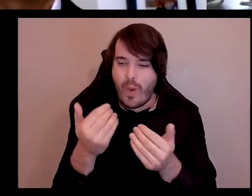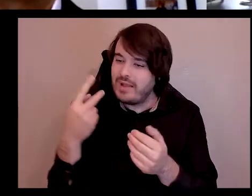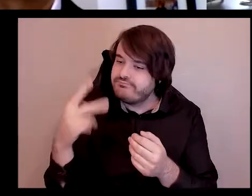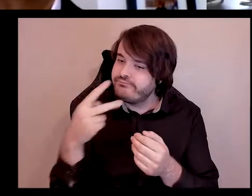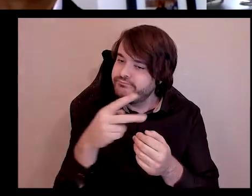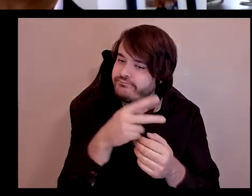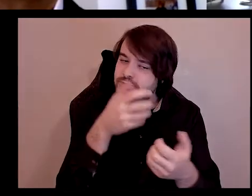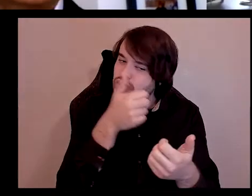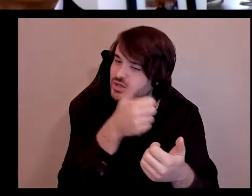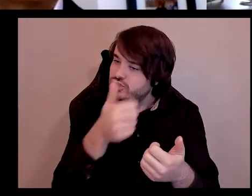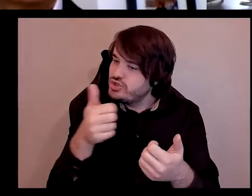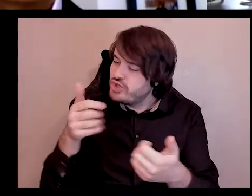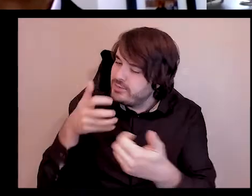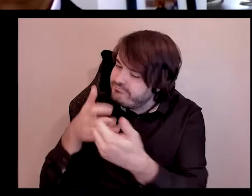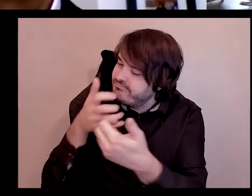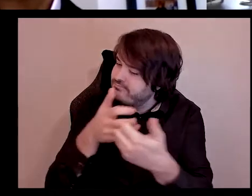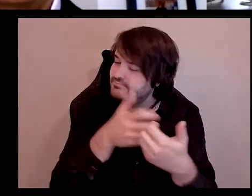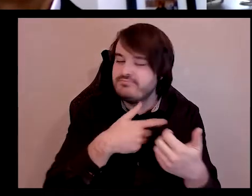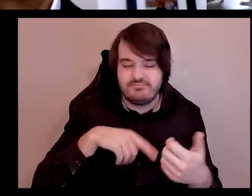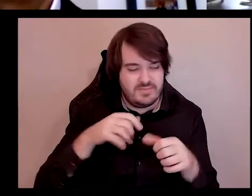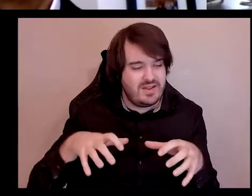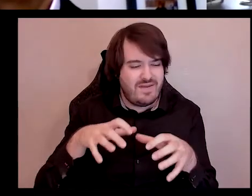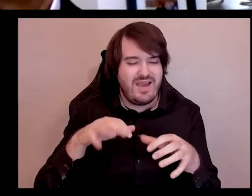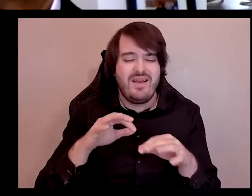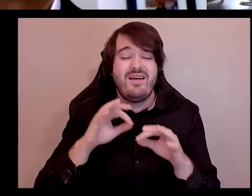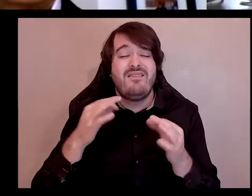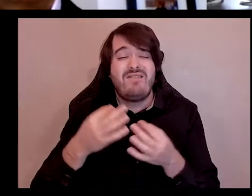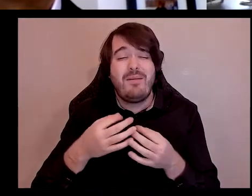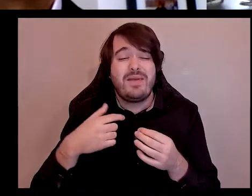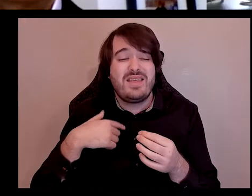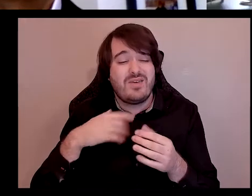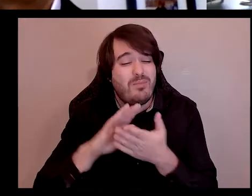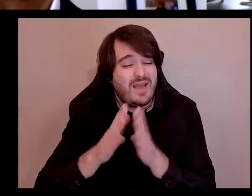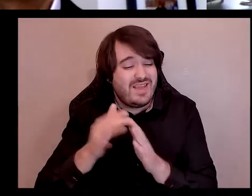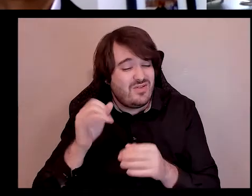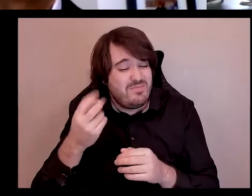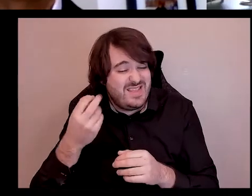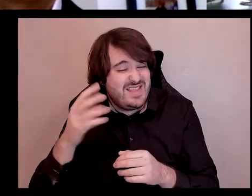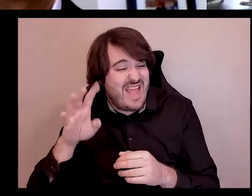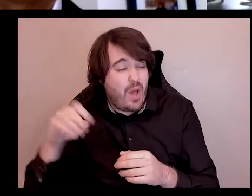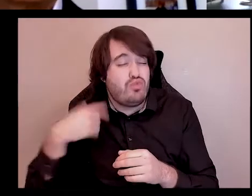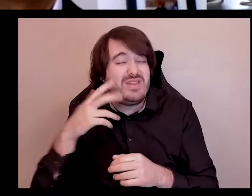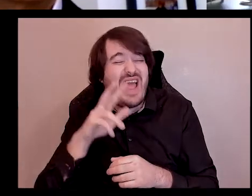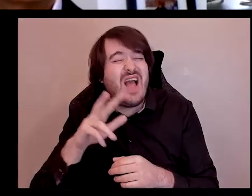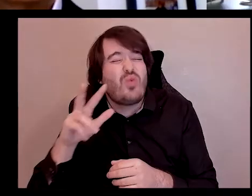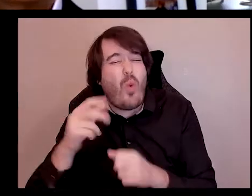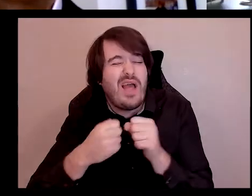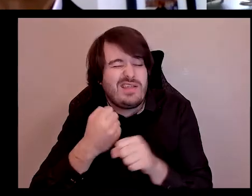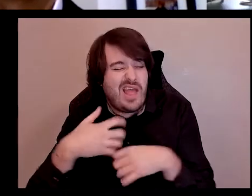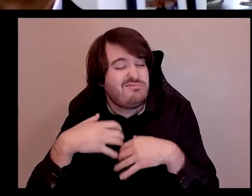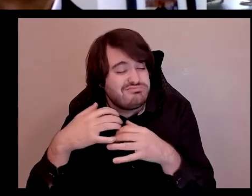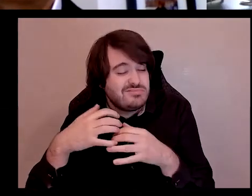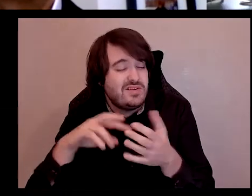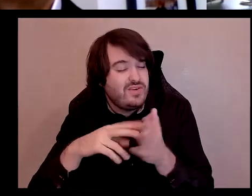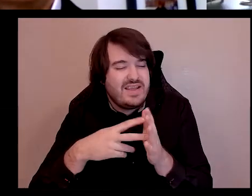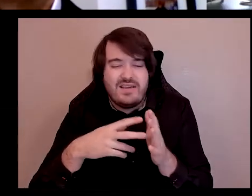qui sont adaptés aux besoins de chacun. Vous savez, Medi40, c'est pas né d'hier, ça a 33 ans d'existence. Alors,